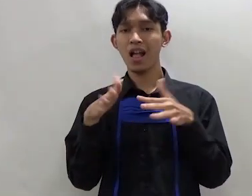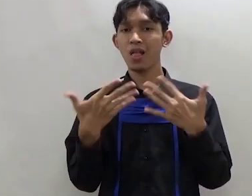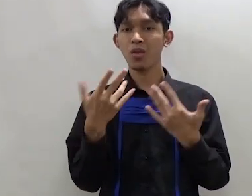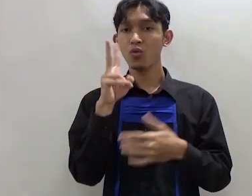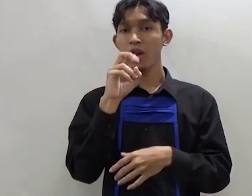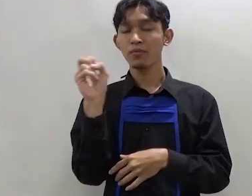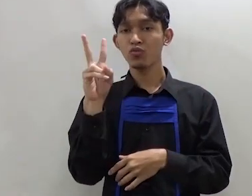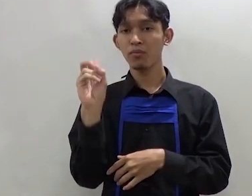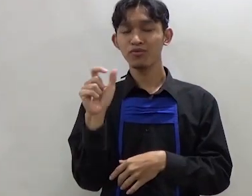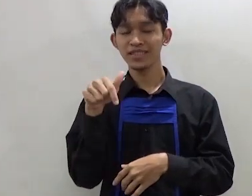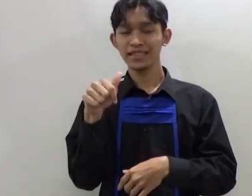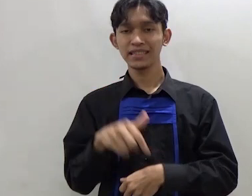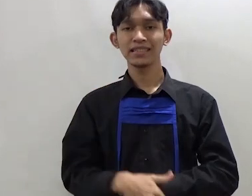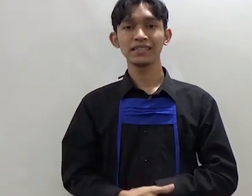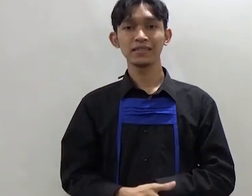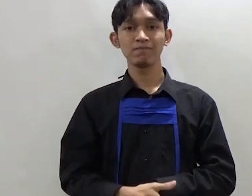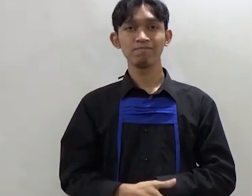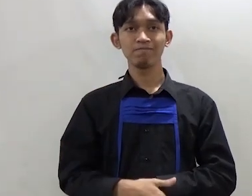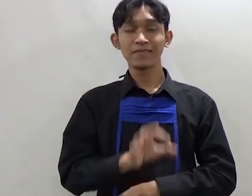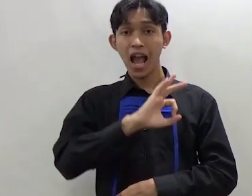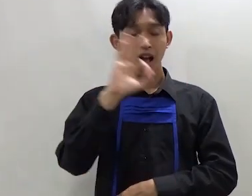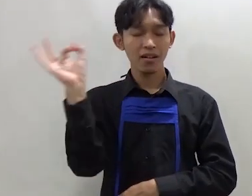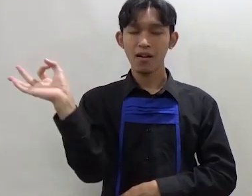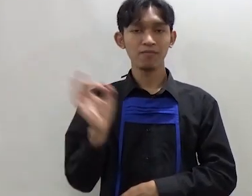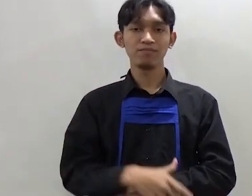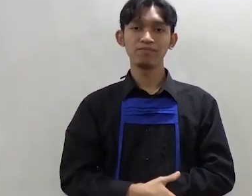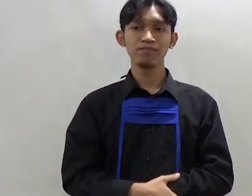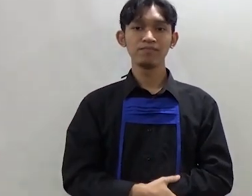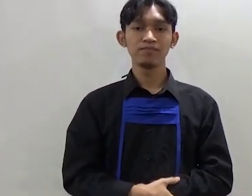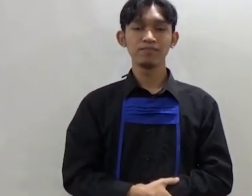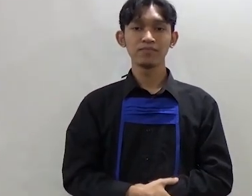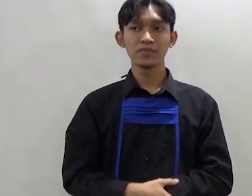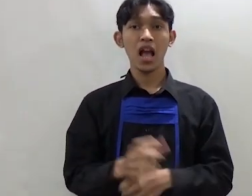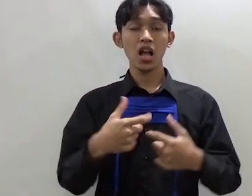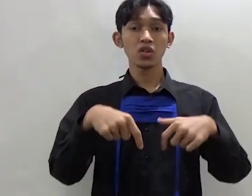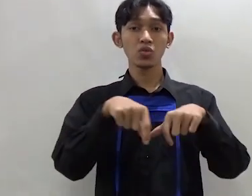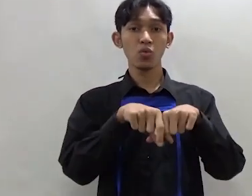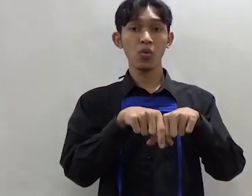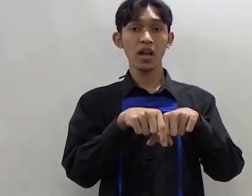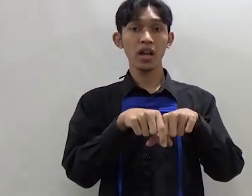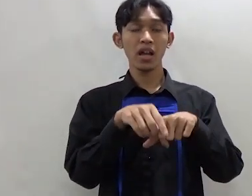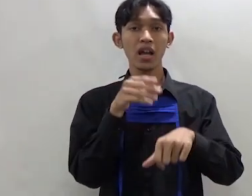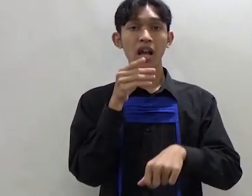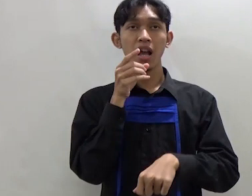Karena bagaimanapun juga penyelenggaraan open house atau halal bihalal bisa